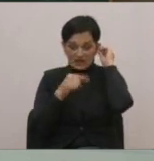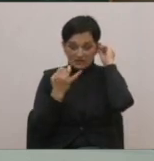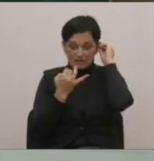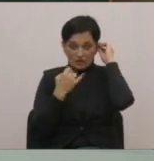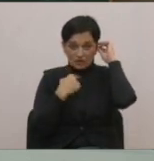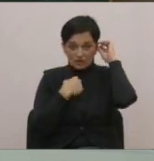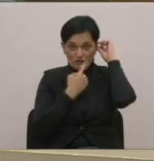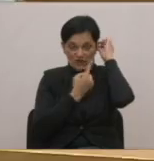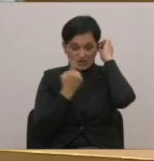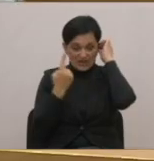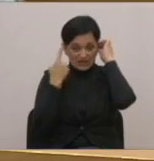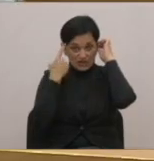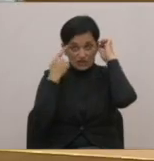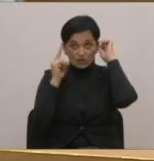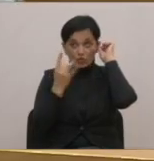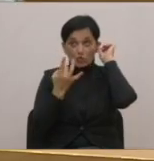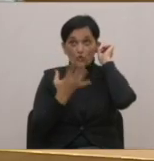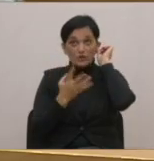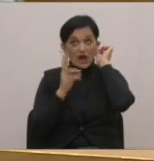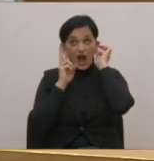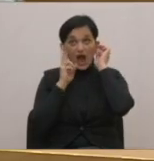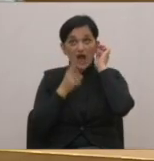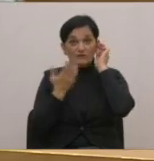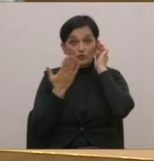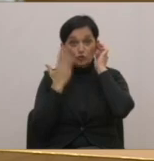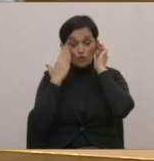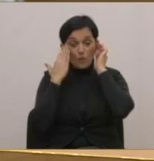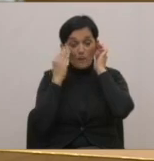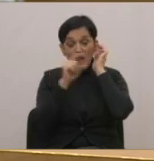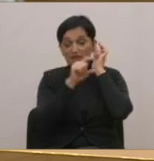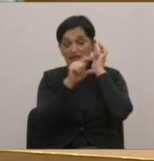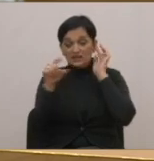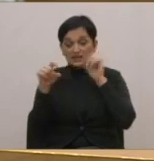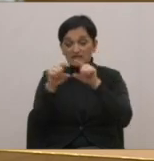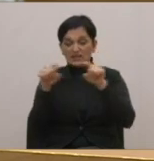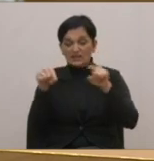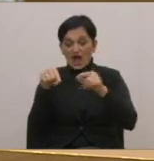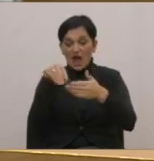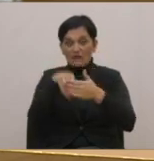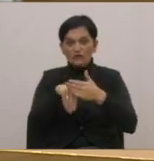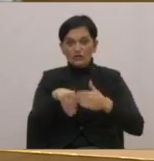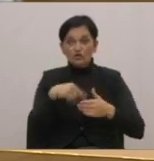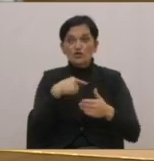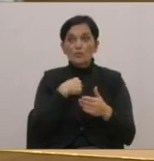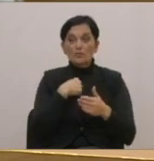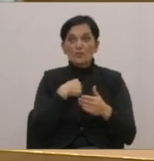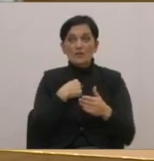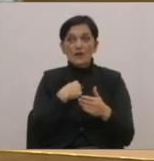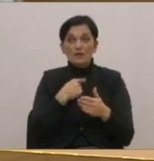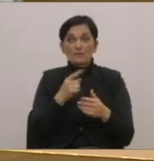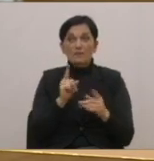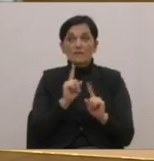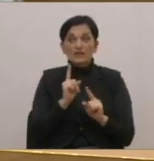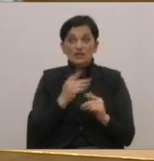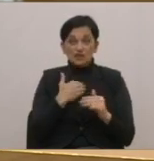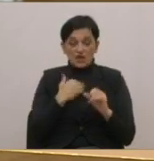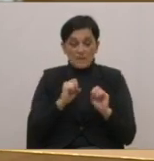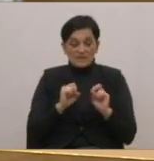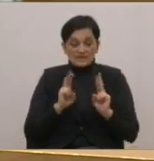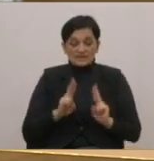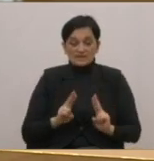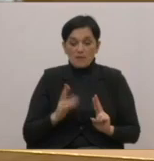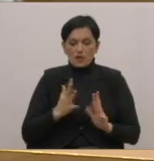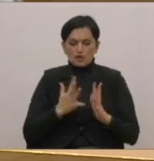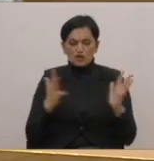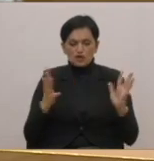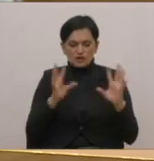este inițiativa de magram. Ai haurat, ar fi ce rămâne tav și arises, rogor, da, sva kitho. Mă ha, bune prioade, ar fi ce rămâne specializația, didic,